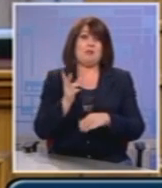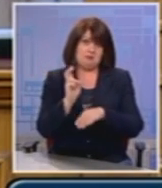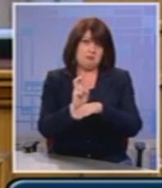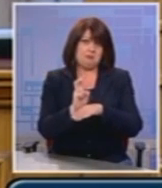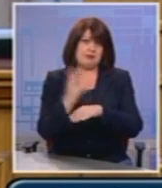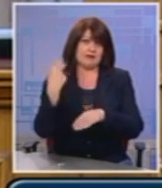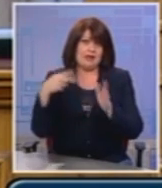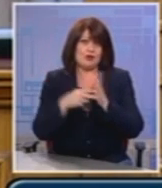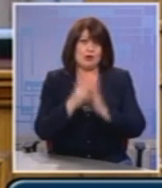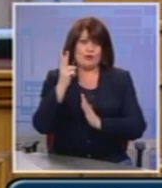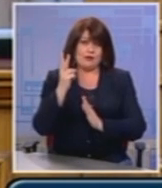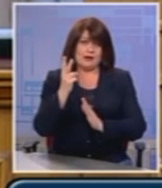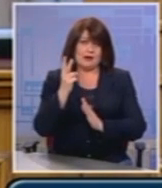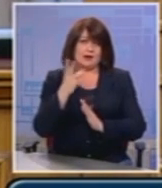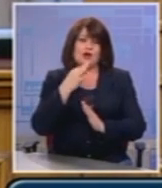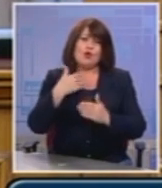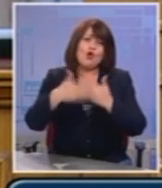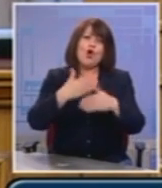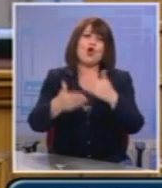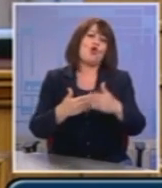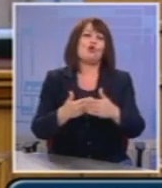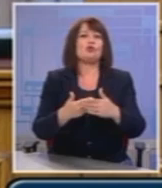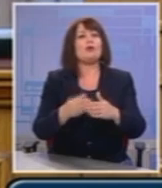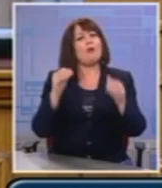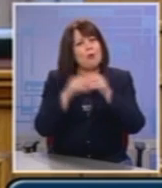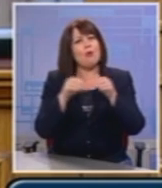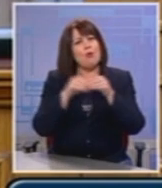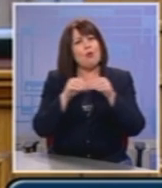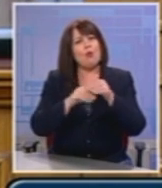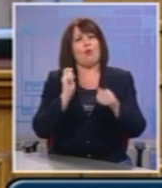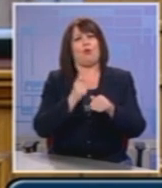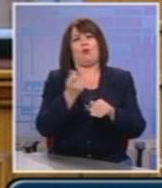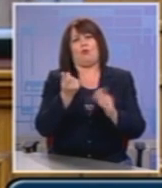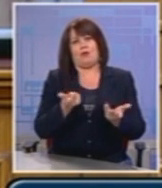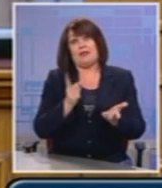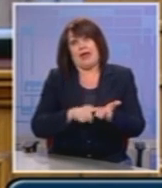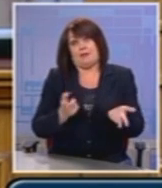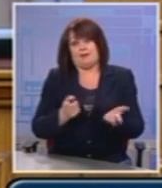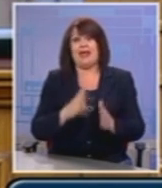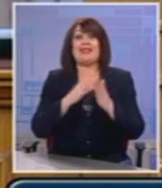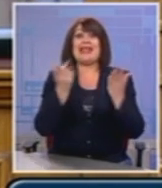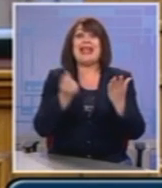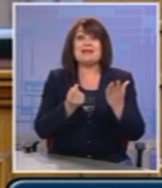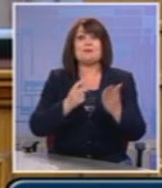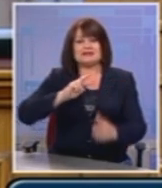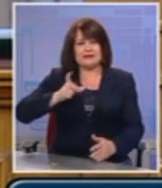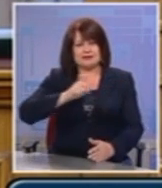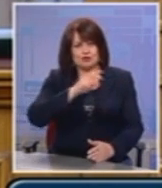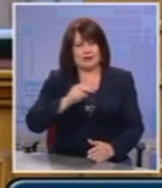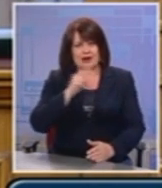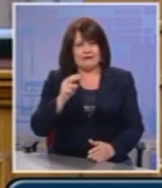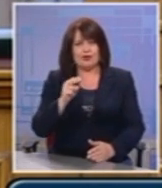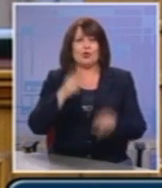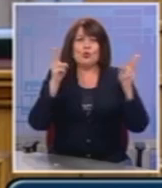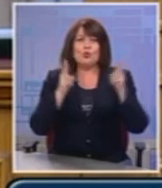το 2012 λόγω της παρόδου του χρόνου και της κατάθεσης και νέων ποσών τα 19,5 δις λοιπόν έχουνε